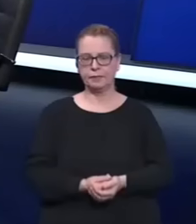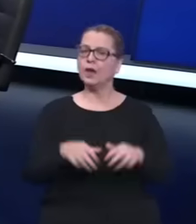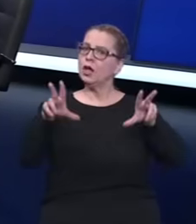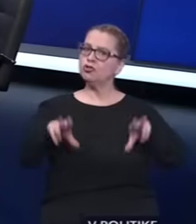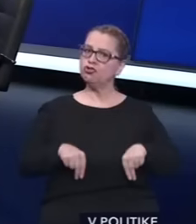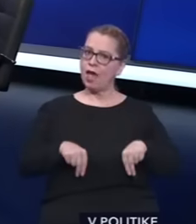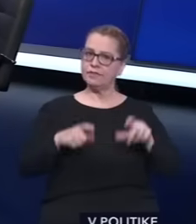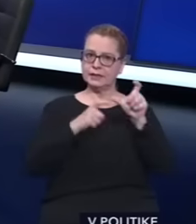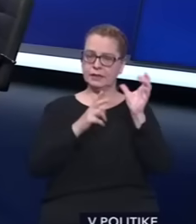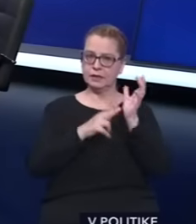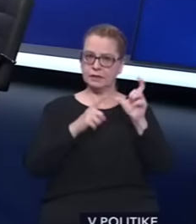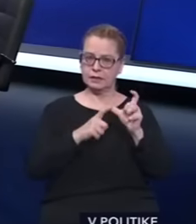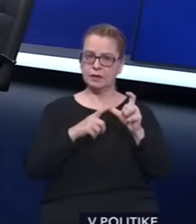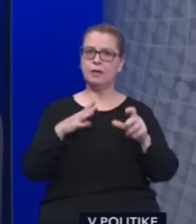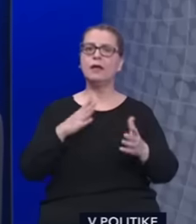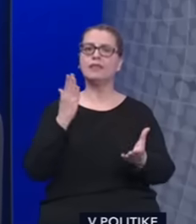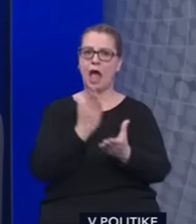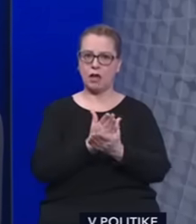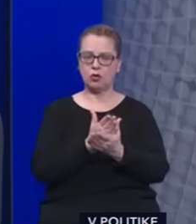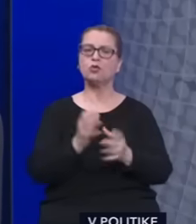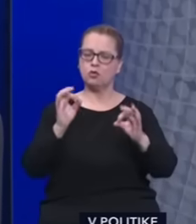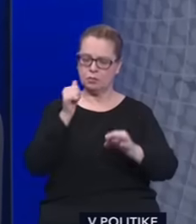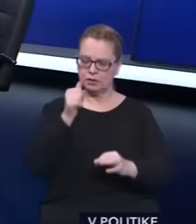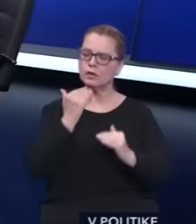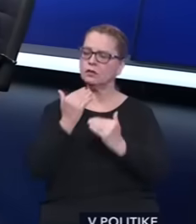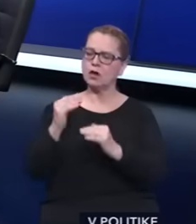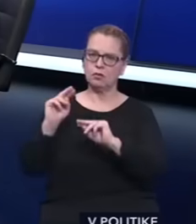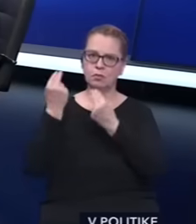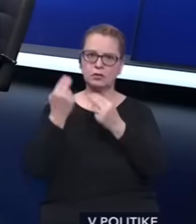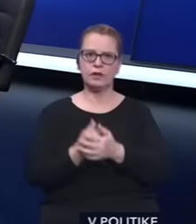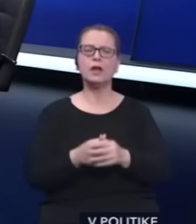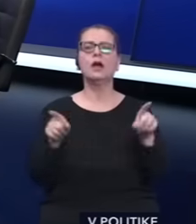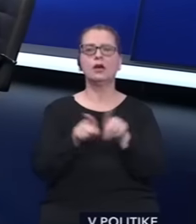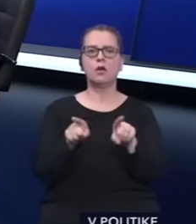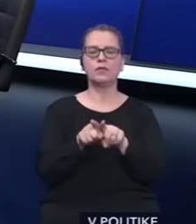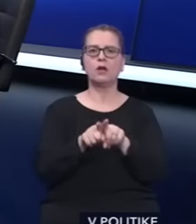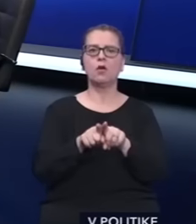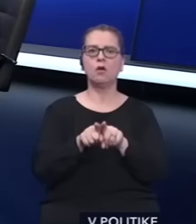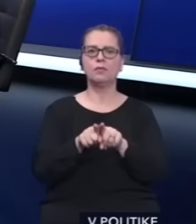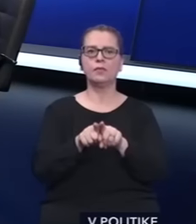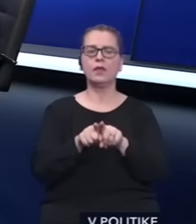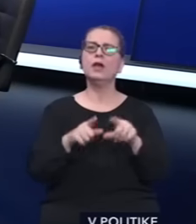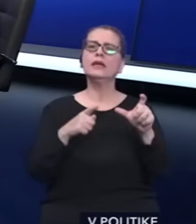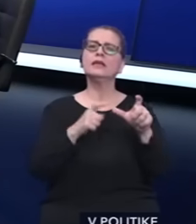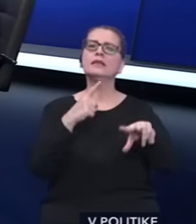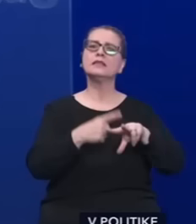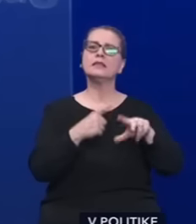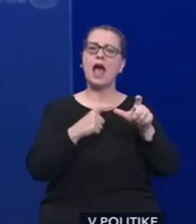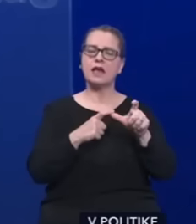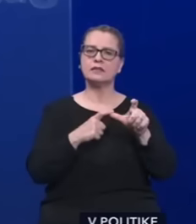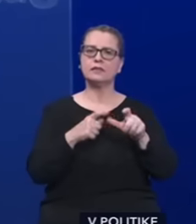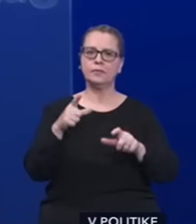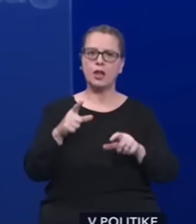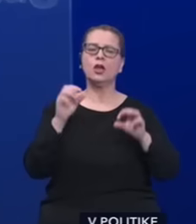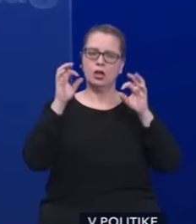Šéf národniarov Andrej Danko, dobrý deň. Dobrý deň, ďakujem za pozvanie. Rado sa stalo a to isté platí aj pre podpredsedu liberálov Branislava Gröhlinga. Dobrý